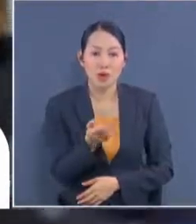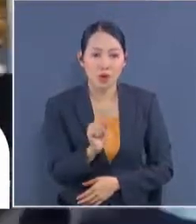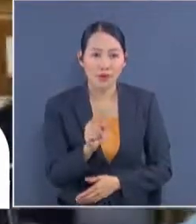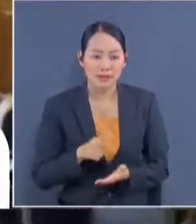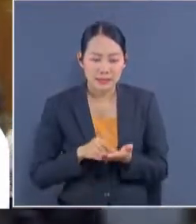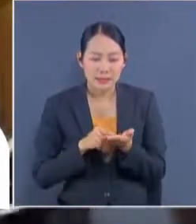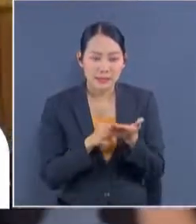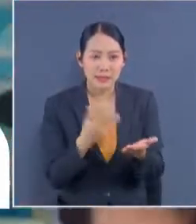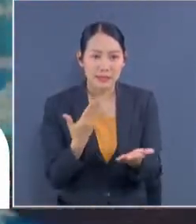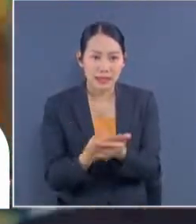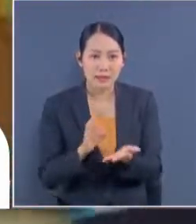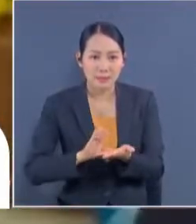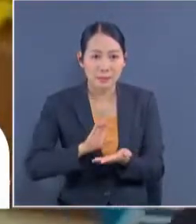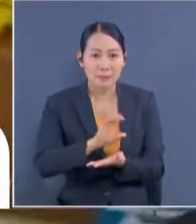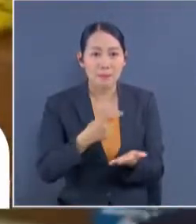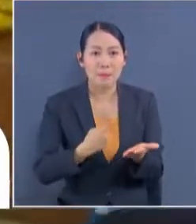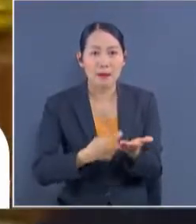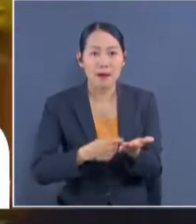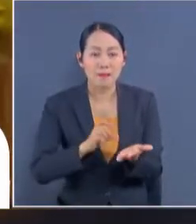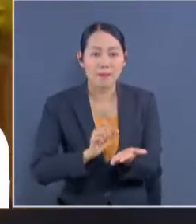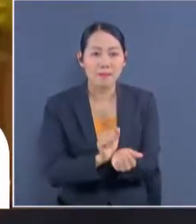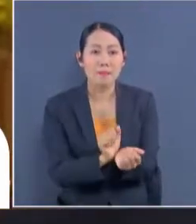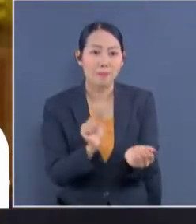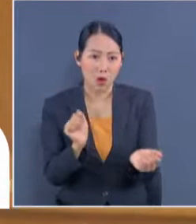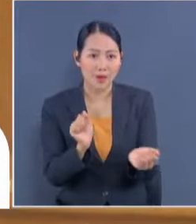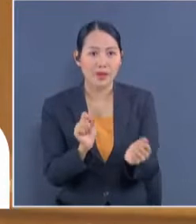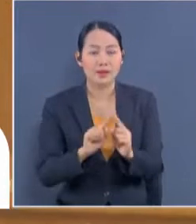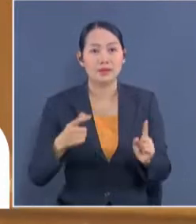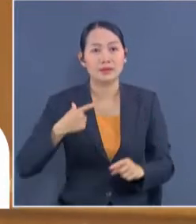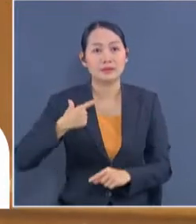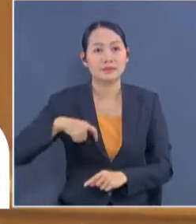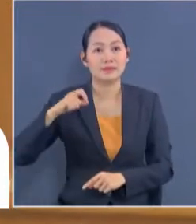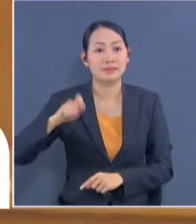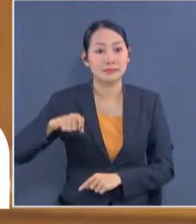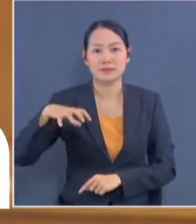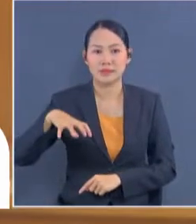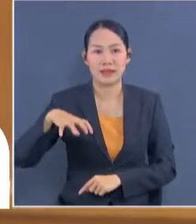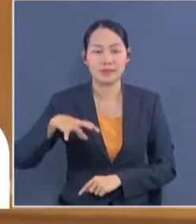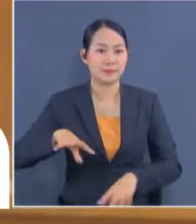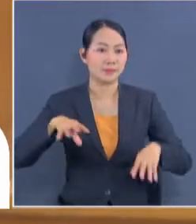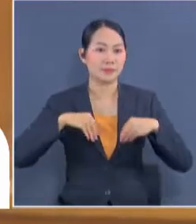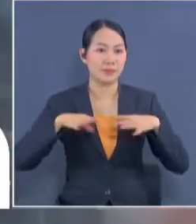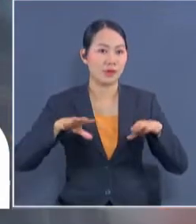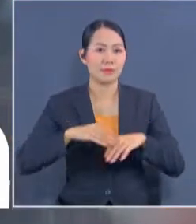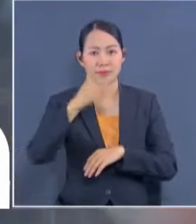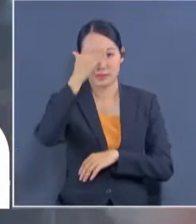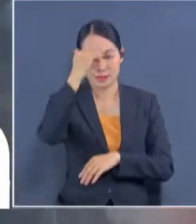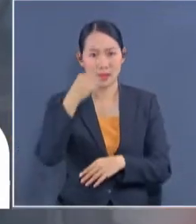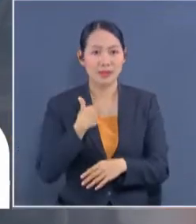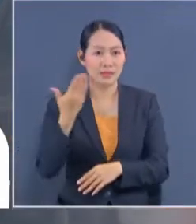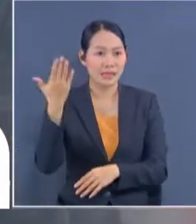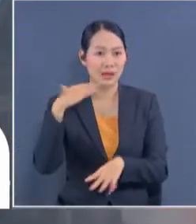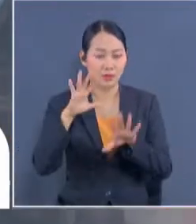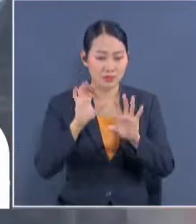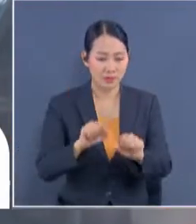กันขณะที่ศาลท่านก็มีคำสั่งไม่อนุญาตให้ประกันตัวเนื่องจากว่ายาเสพติดของกลางที่พบในคดีเนี่ย